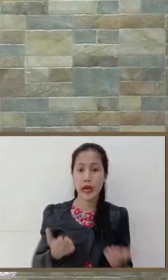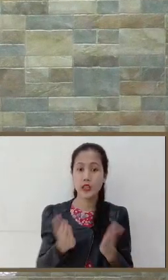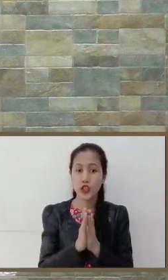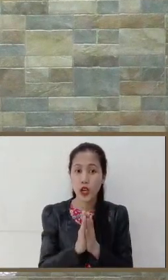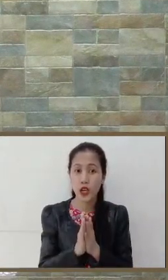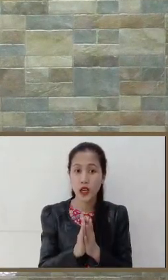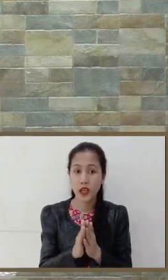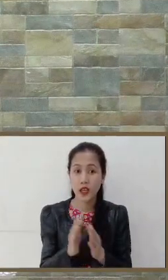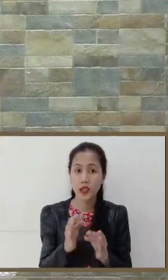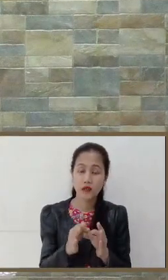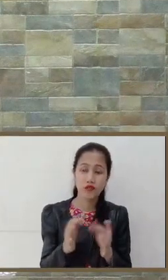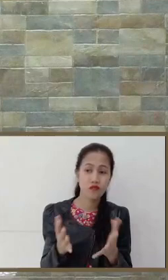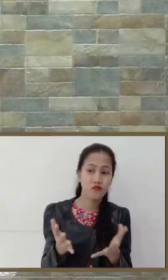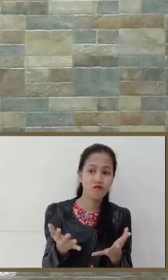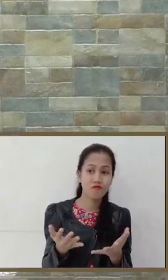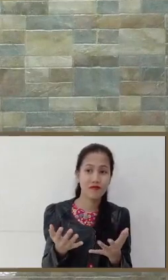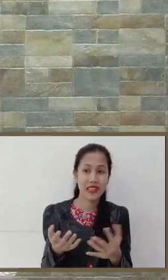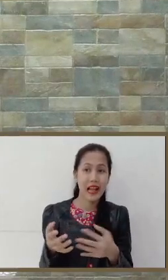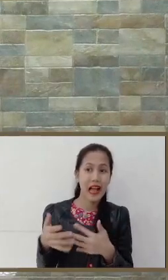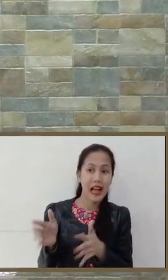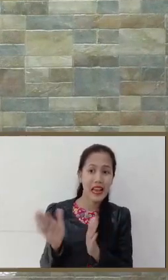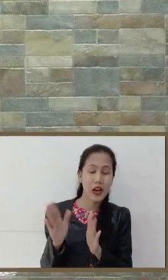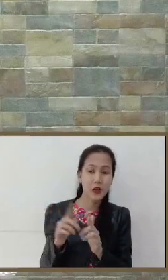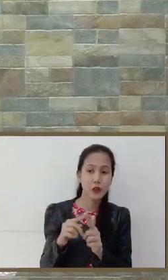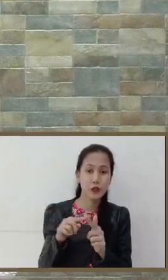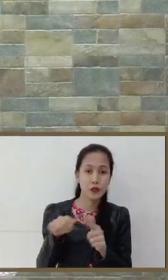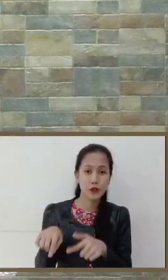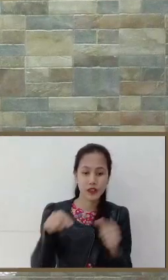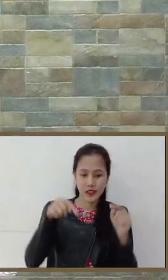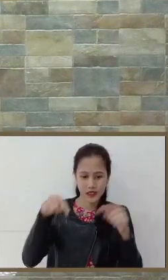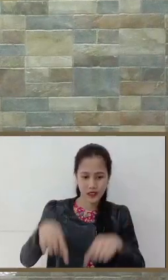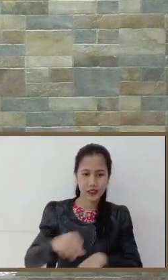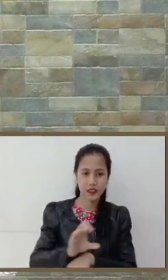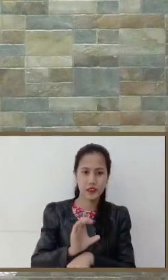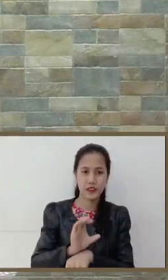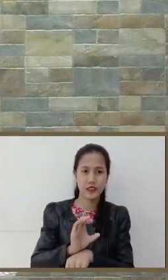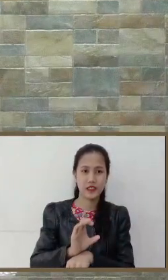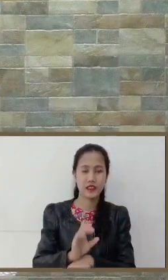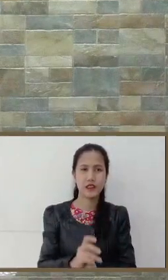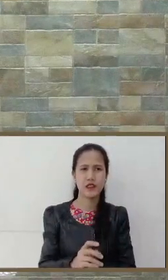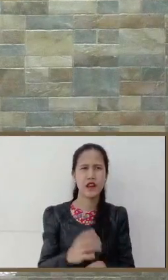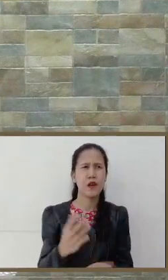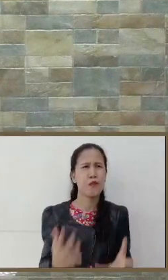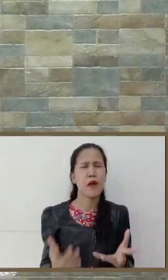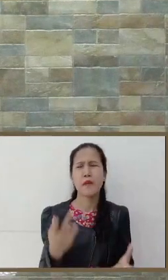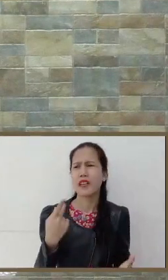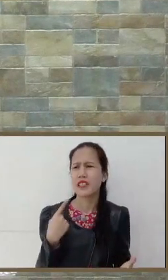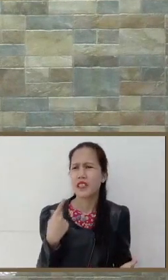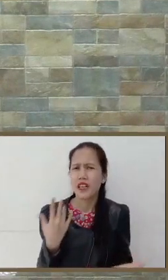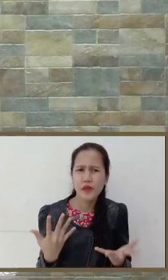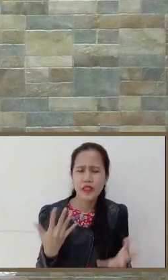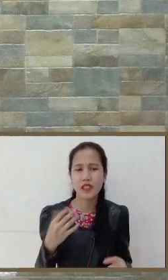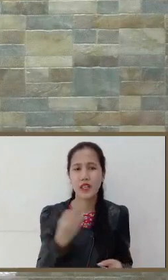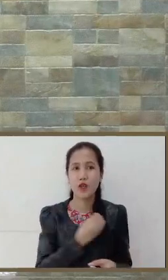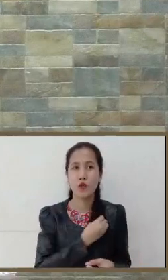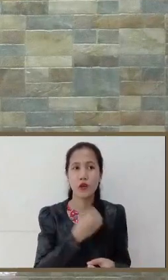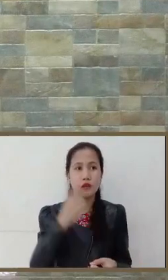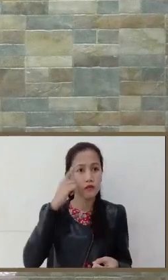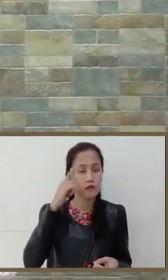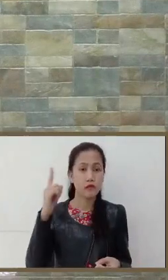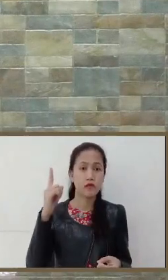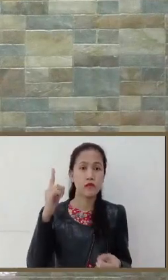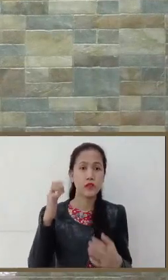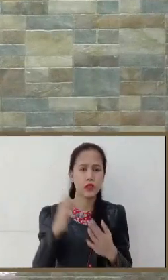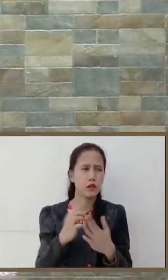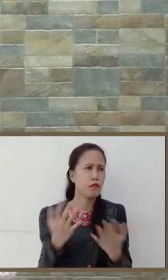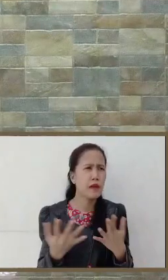masarap makinig ng salita ng Diyos. Amen. Baka kasi dumating sa punto ng iyong buhay na nasa ministry ka, grabe na yung kaseryoso mo